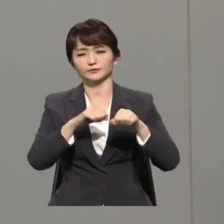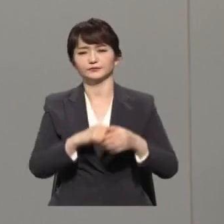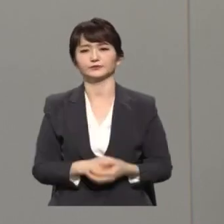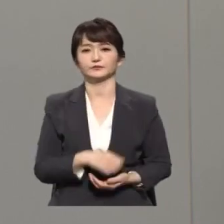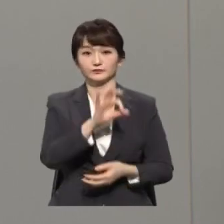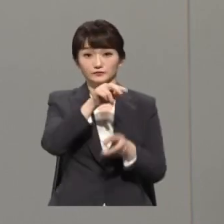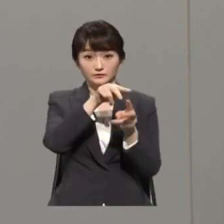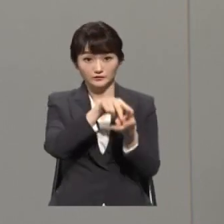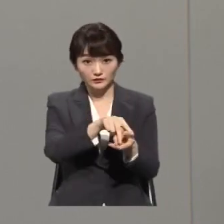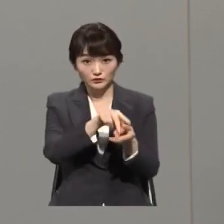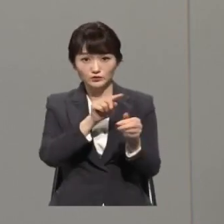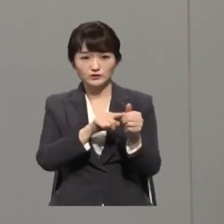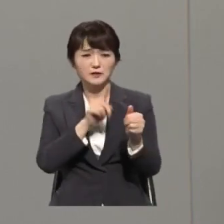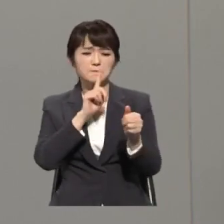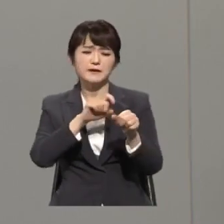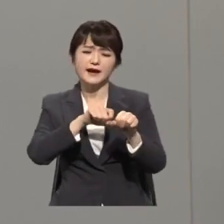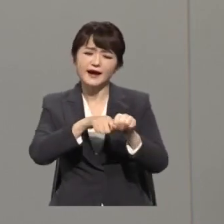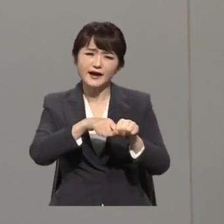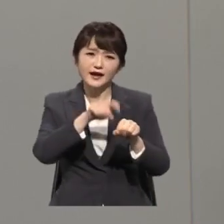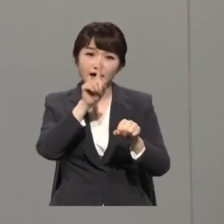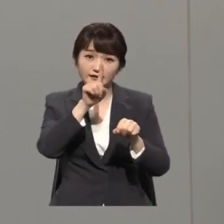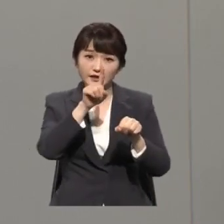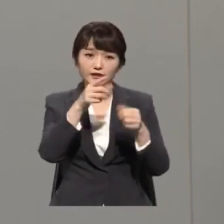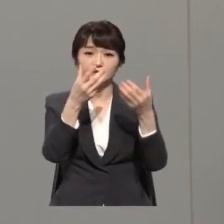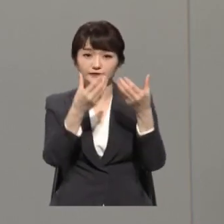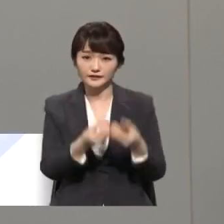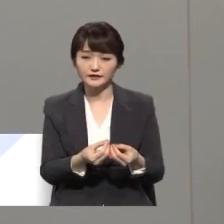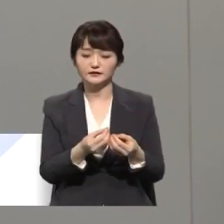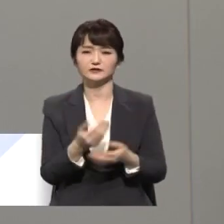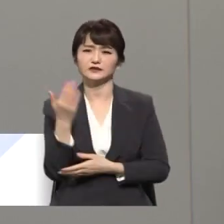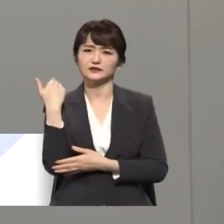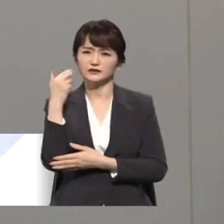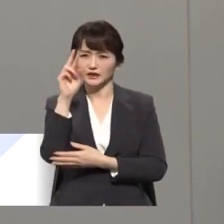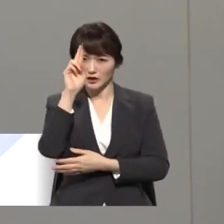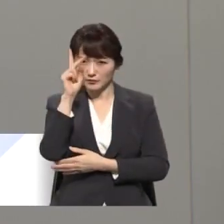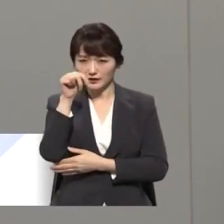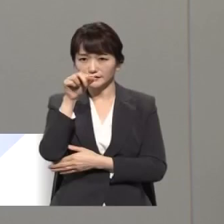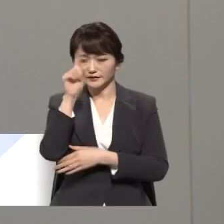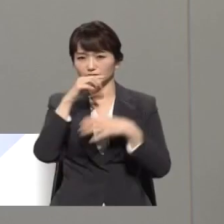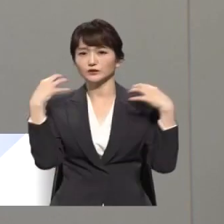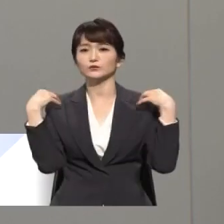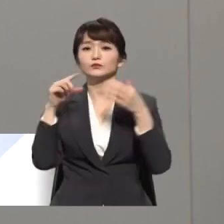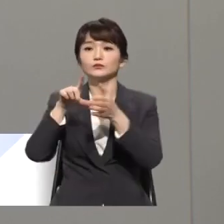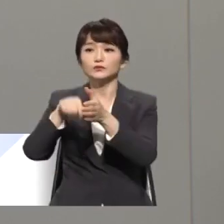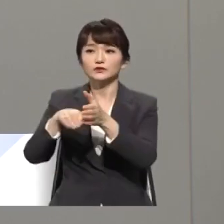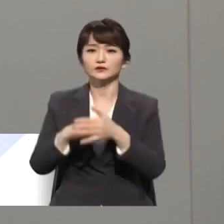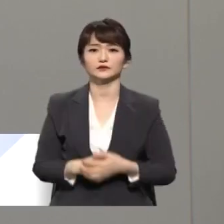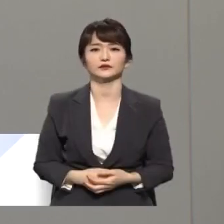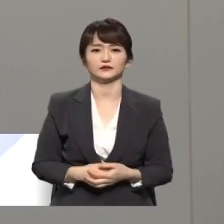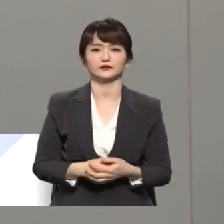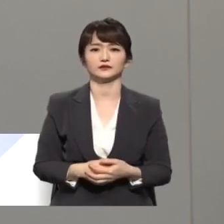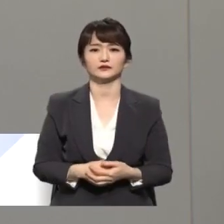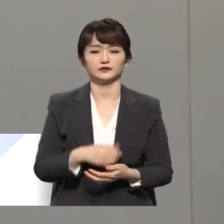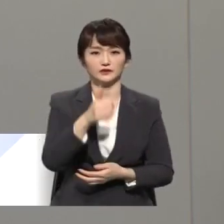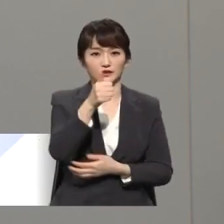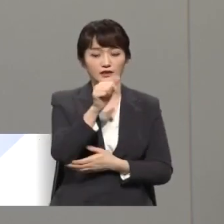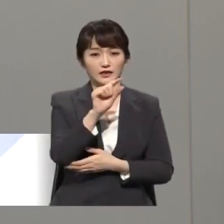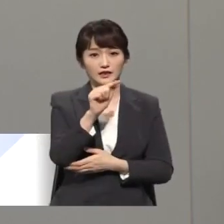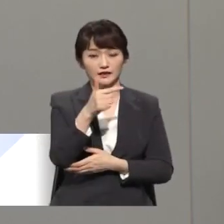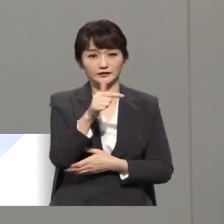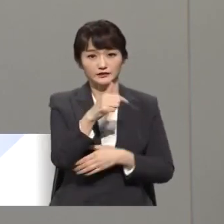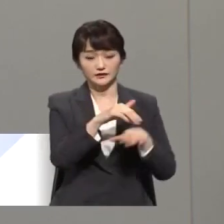유봉이 주장이 얼마나 어찌 이제 한 가지 사회 만들겠습니다 지난 박근혜 정부 때 한진해운이 파산 됐습니다